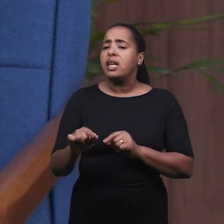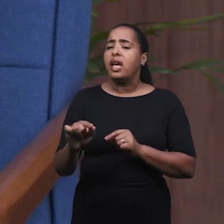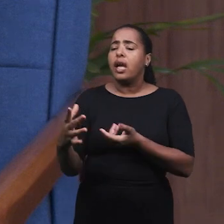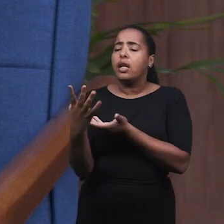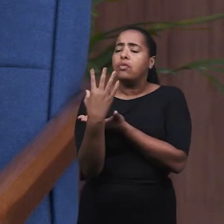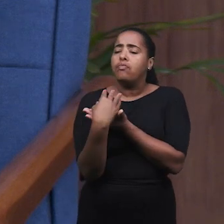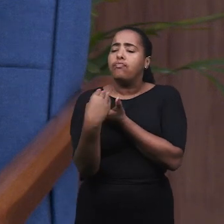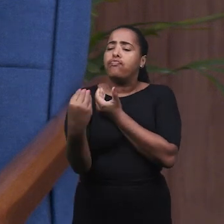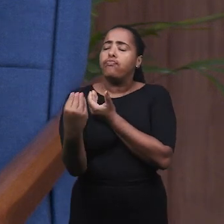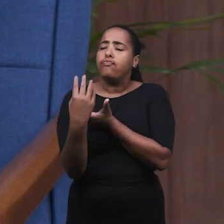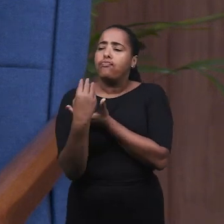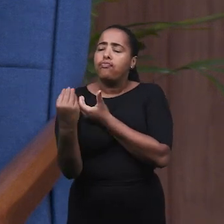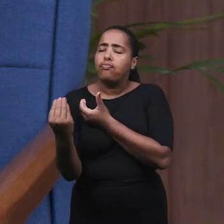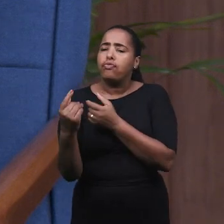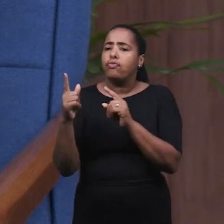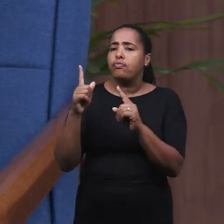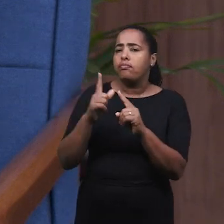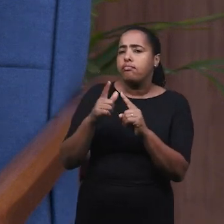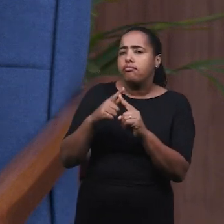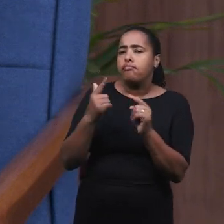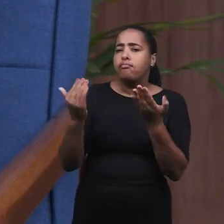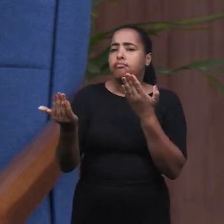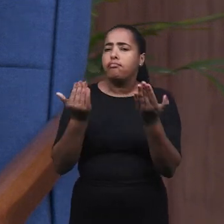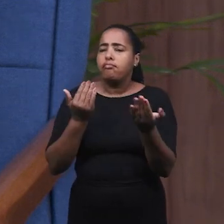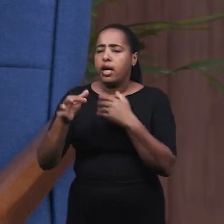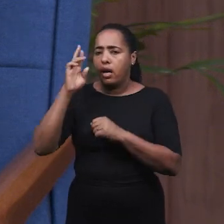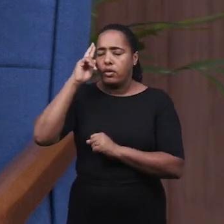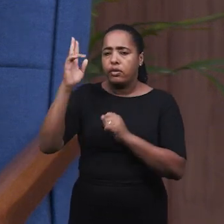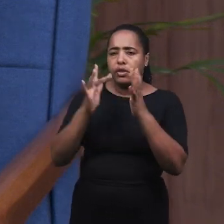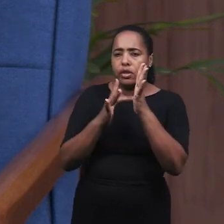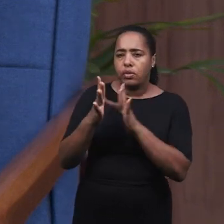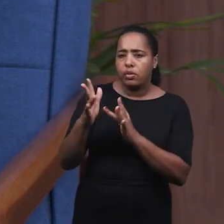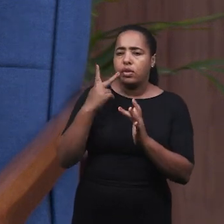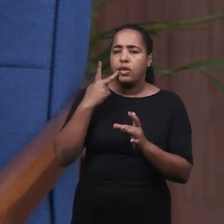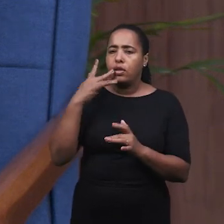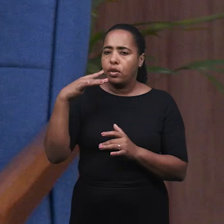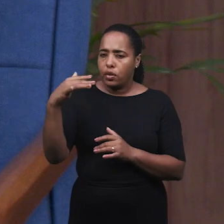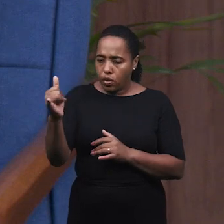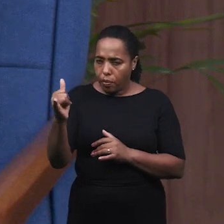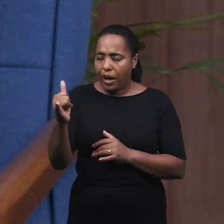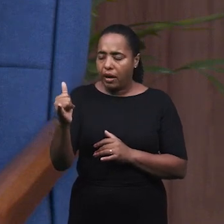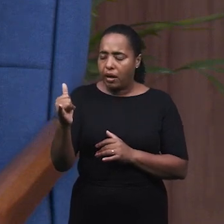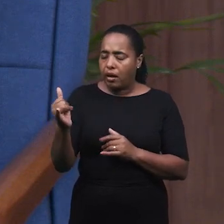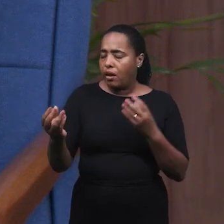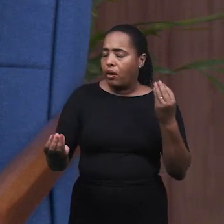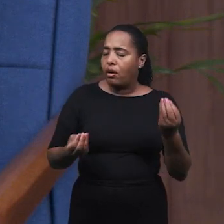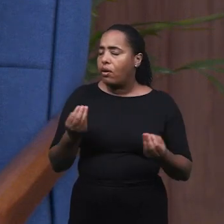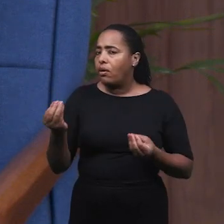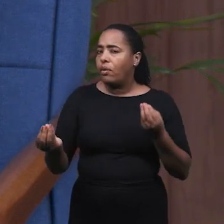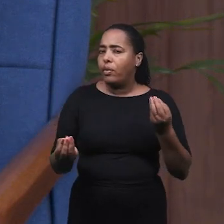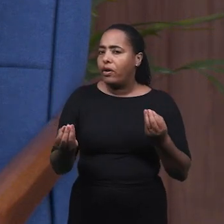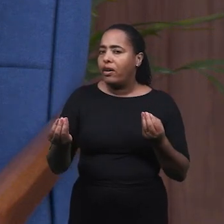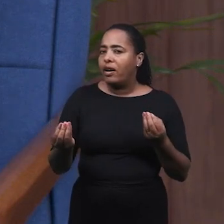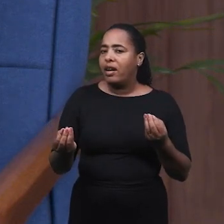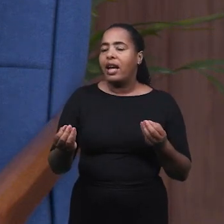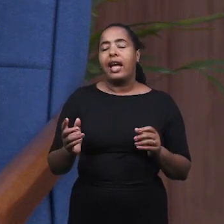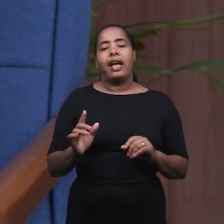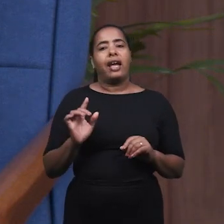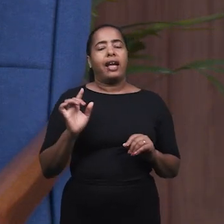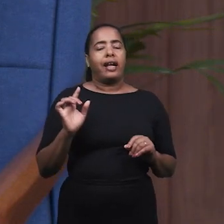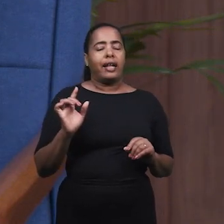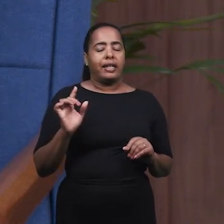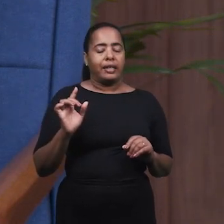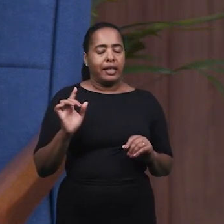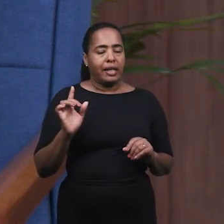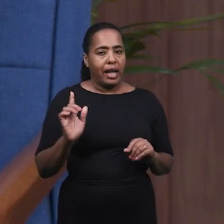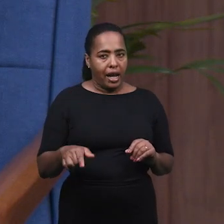Jésus, type du Saint-Esprit, type du Père dans certaines circonstances, sont dont